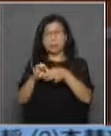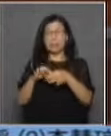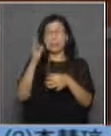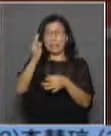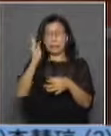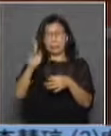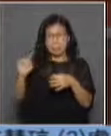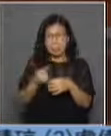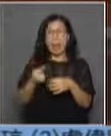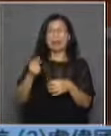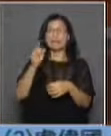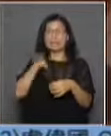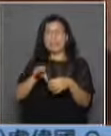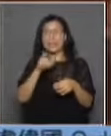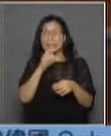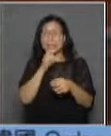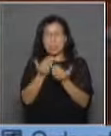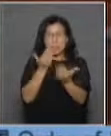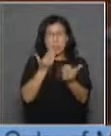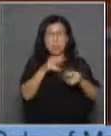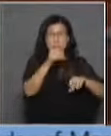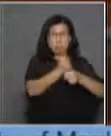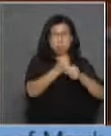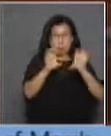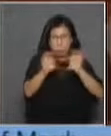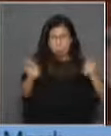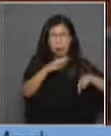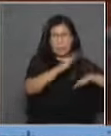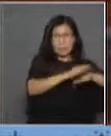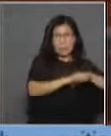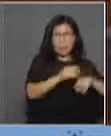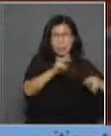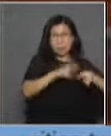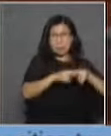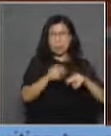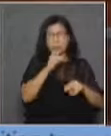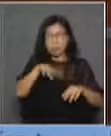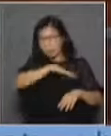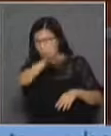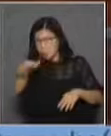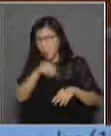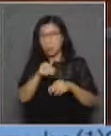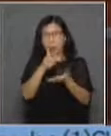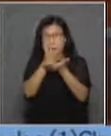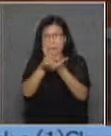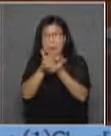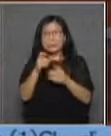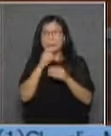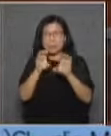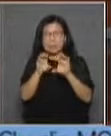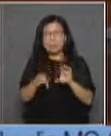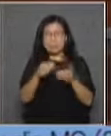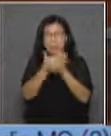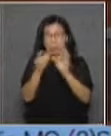程，有關嘅預製組件喺內地做，你唔作呢一個嘅全面嘅檢驗，包括嘅物質物